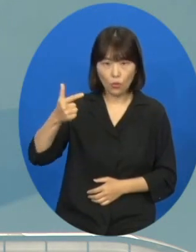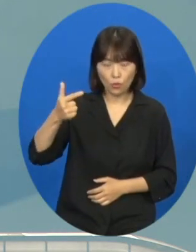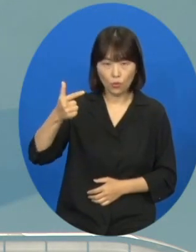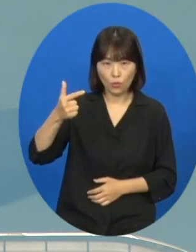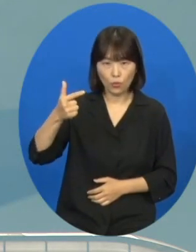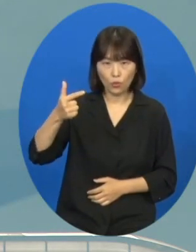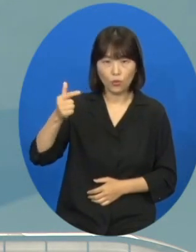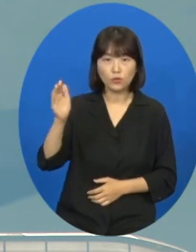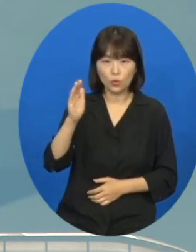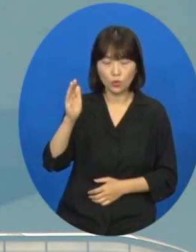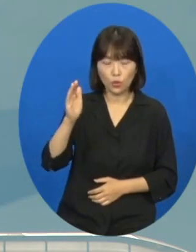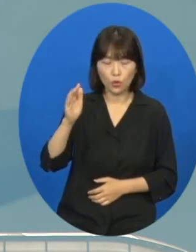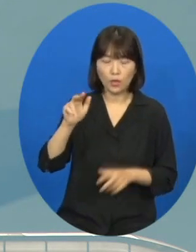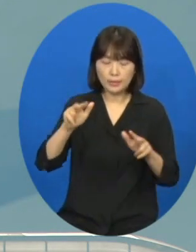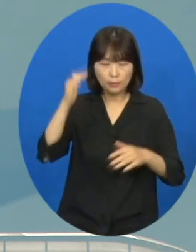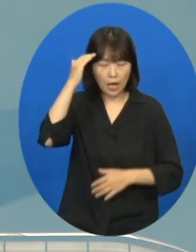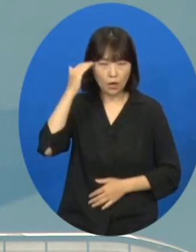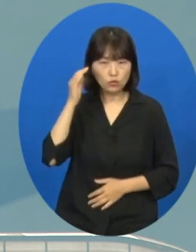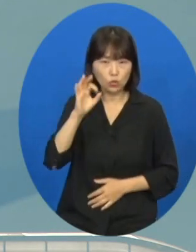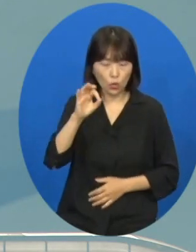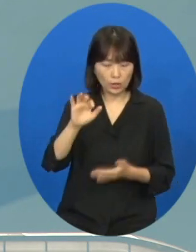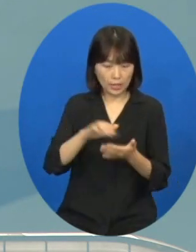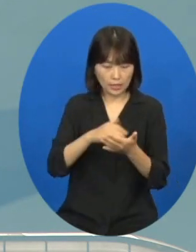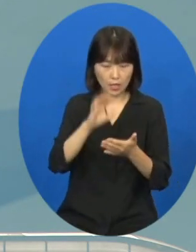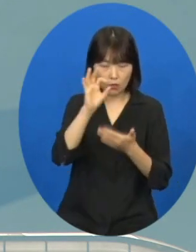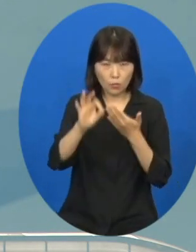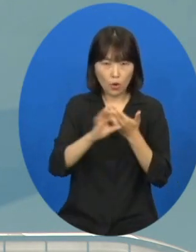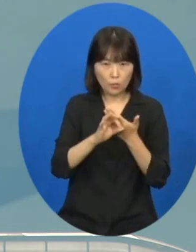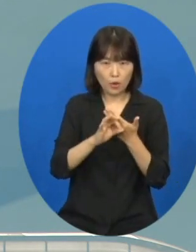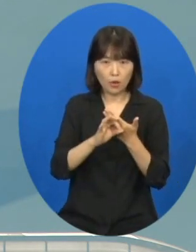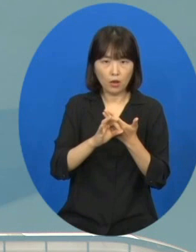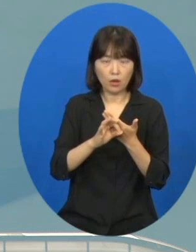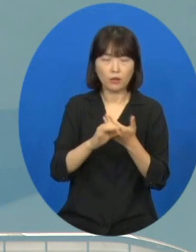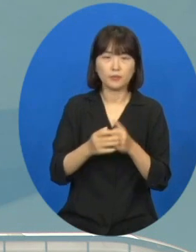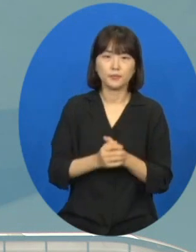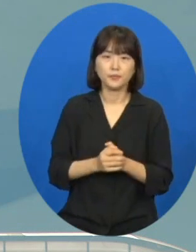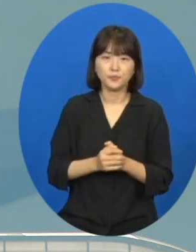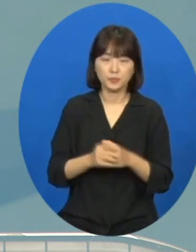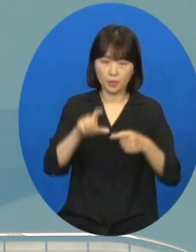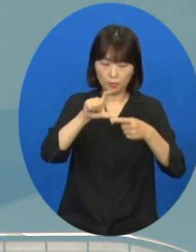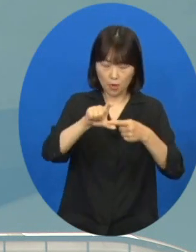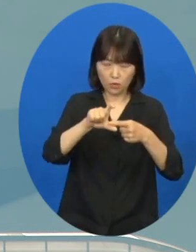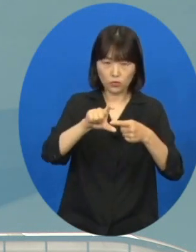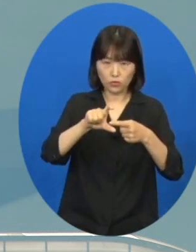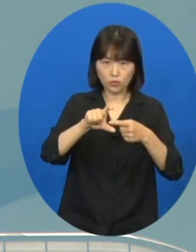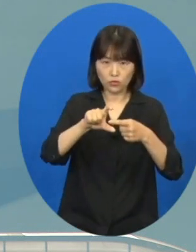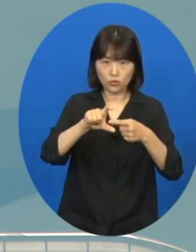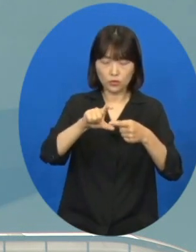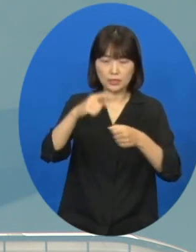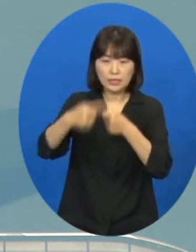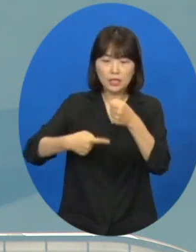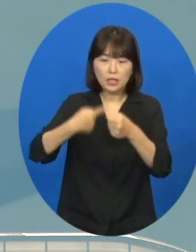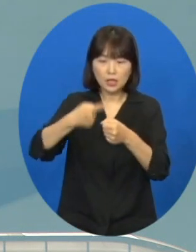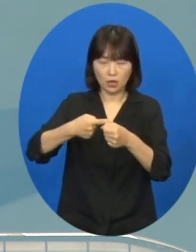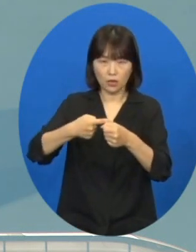지금 우리식으로 계산하면 평균 노동자의 1년 임금입니다.